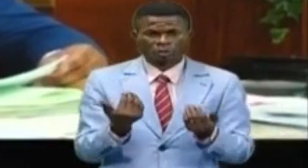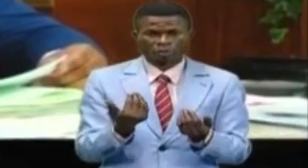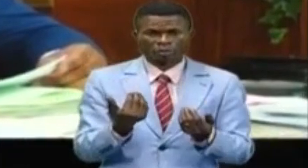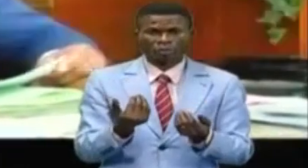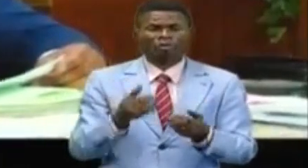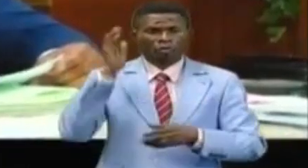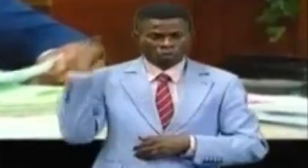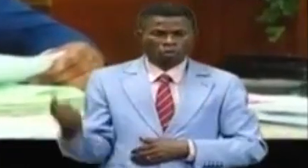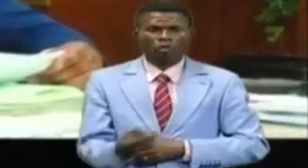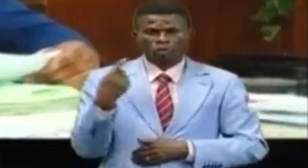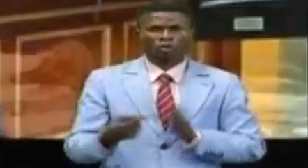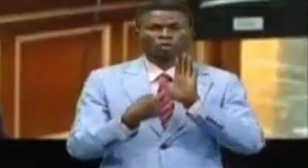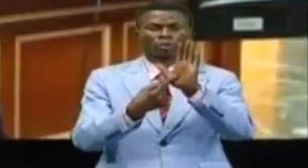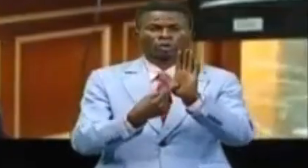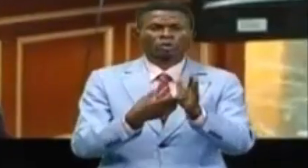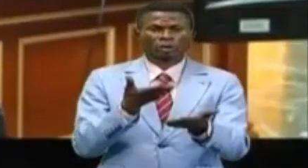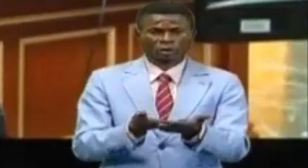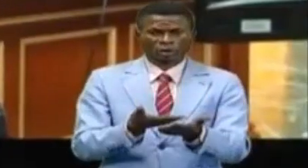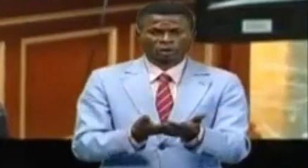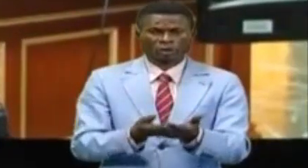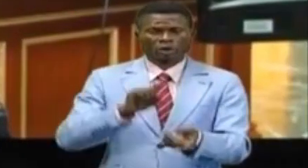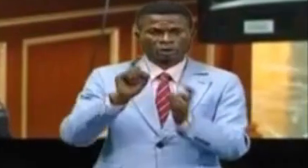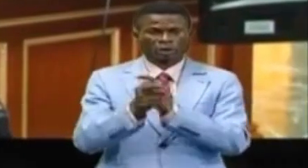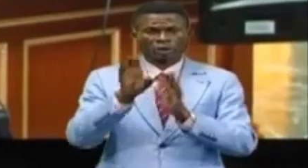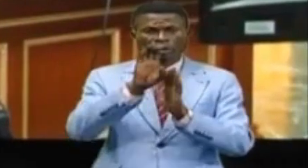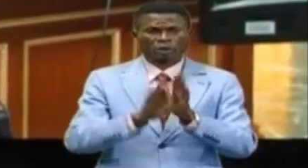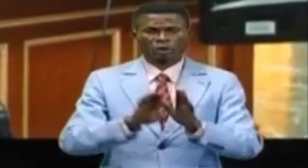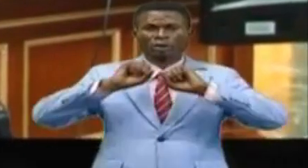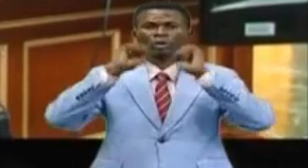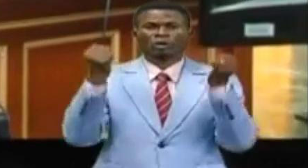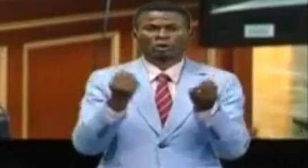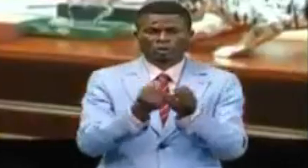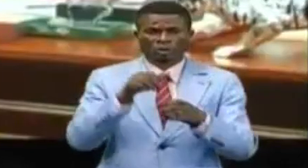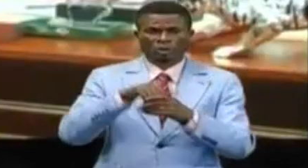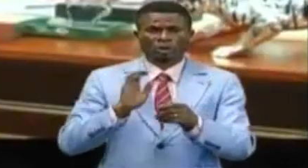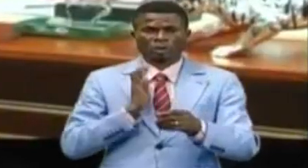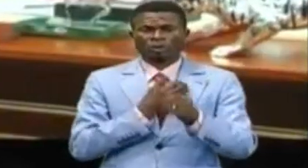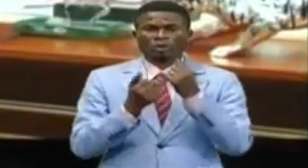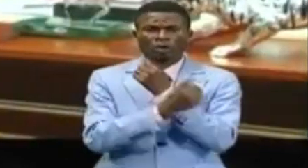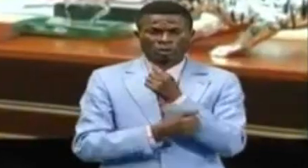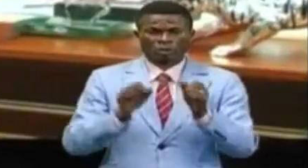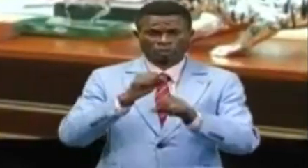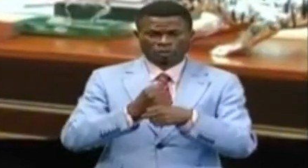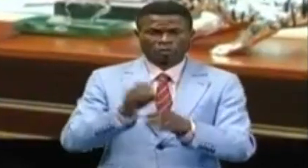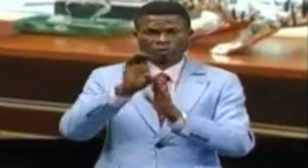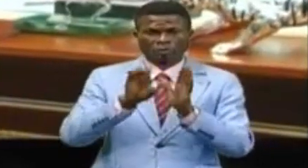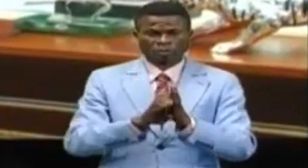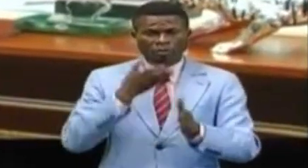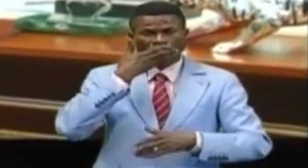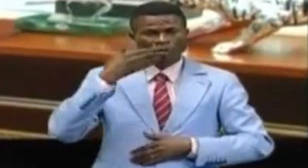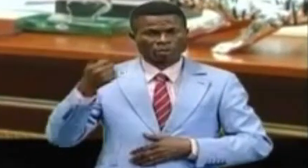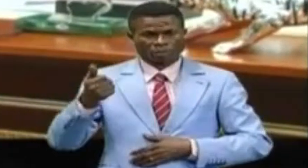fois exprimée et manifestée, d'améliorer la cohésion sociale dans notre pays, de créer les conditions